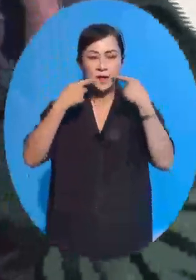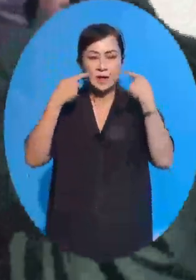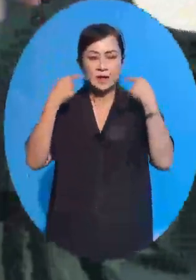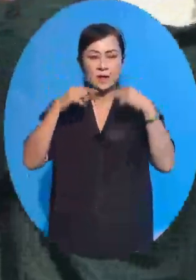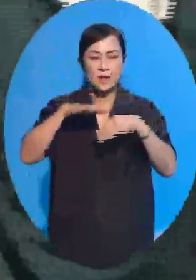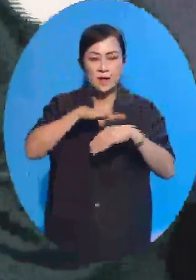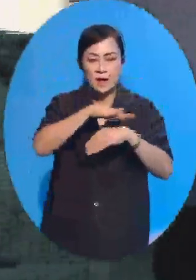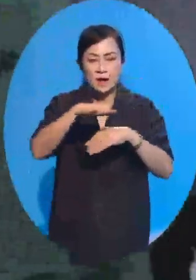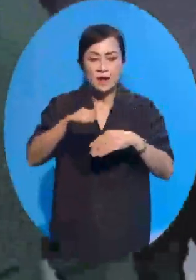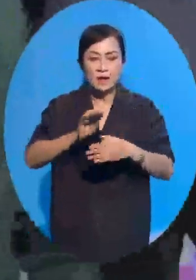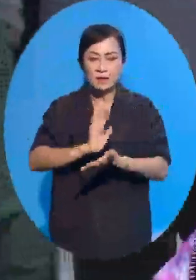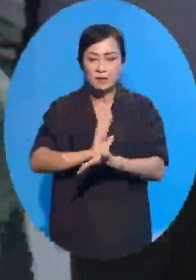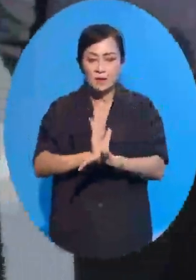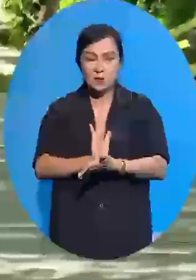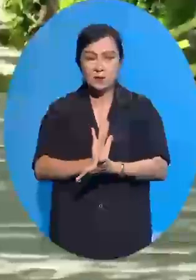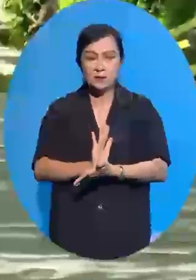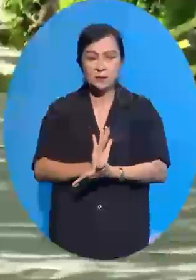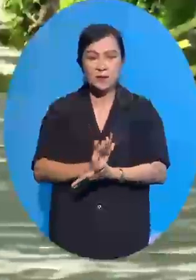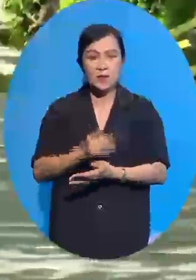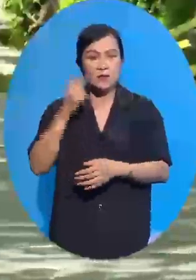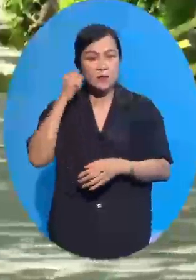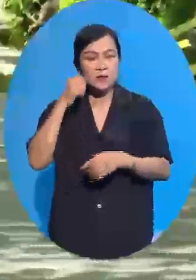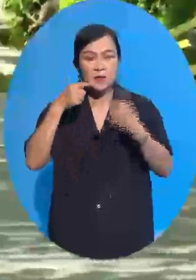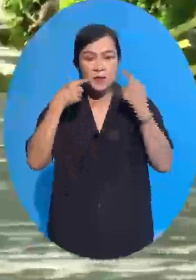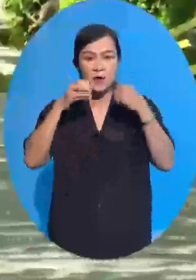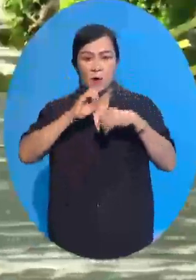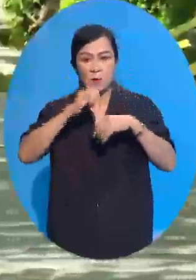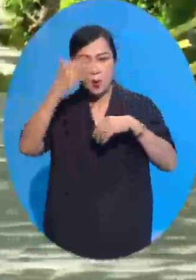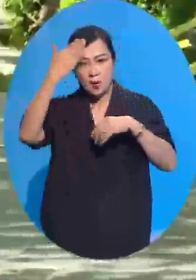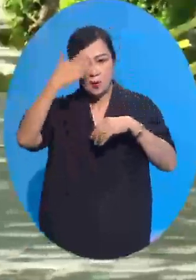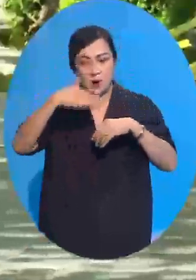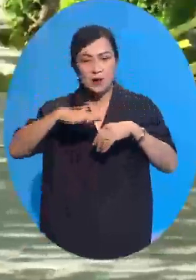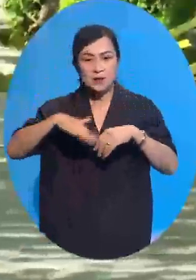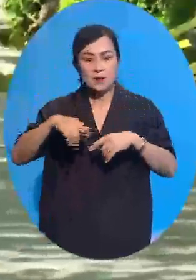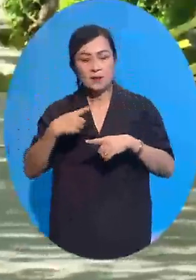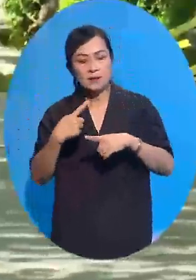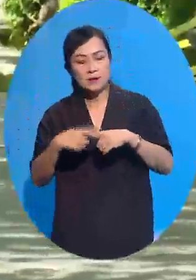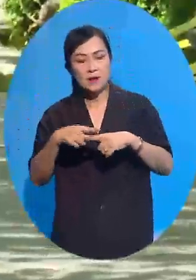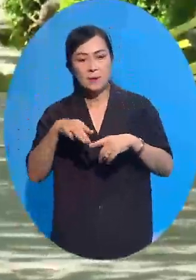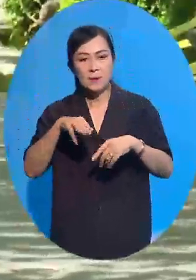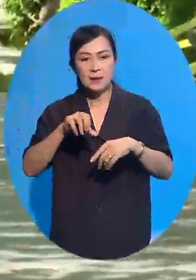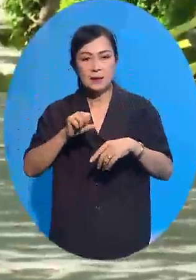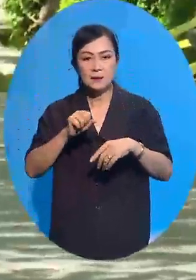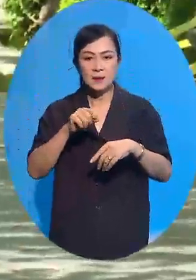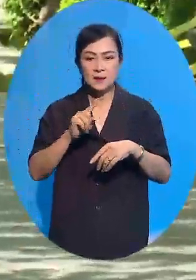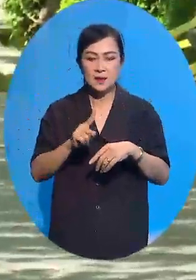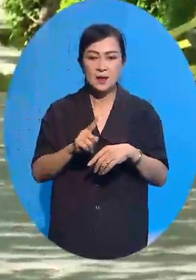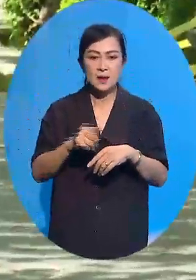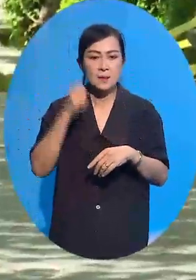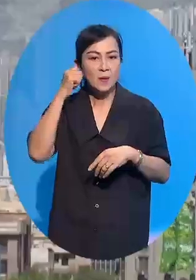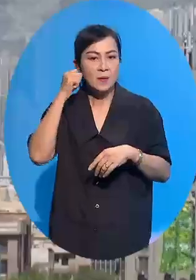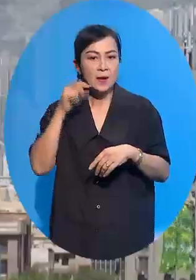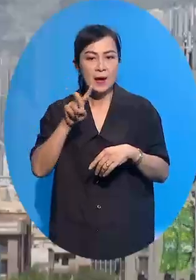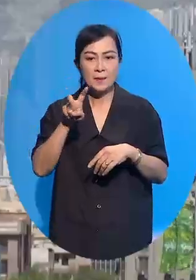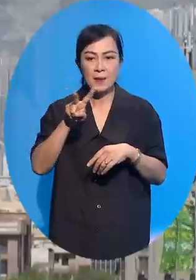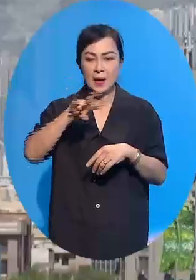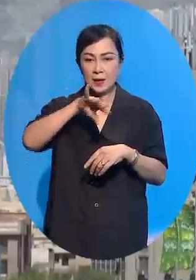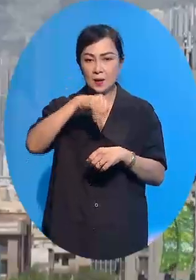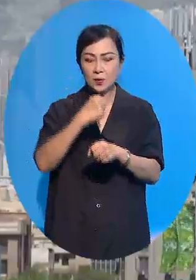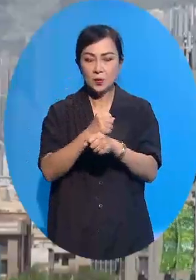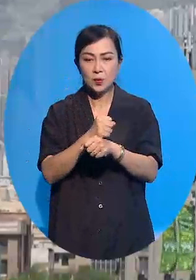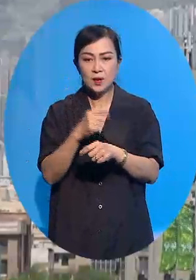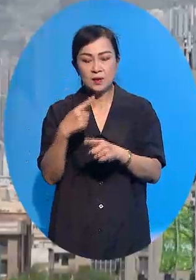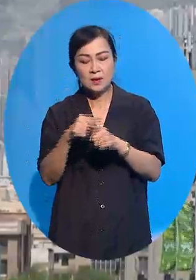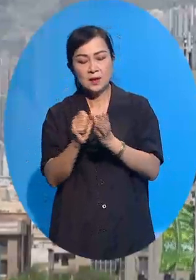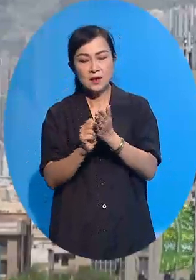lan rộng tình trạng bất an. Nhiều phụ nữ Iran đã bỏ khăn trùm đầu sau cái chết của Mahsa Amini, một cô gái 22 tuổi qua đời hồi